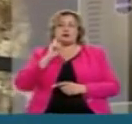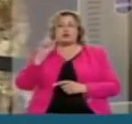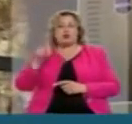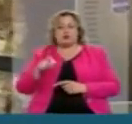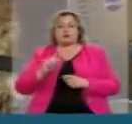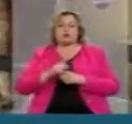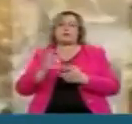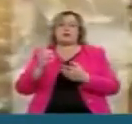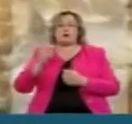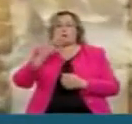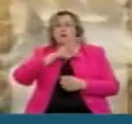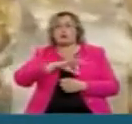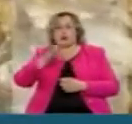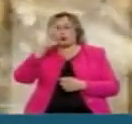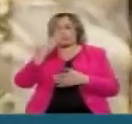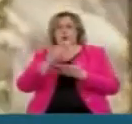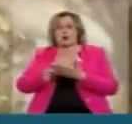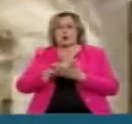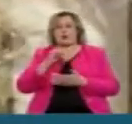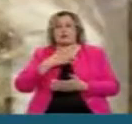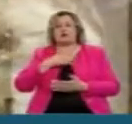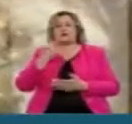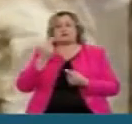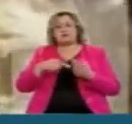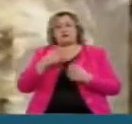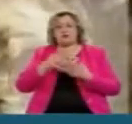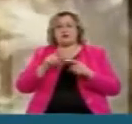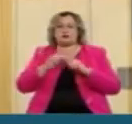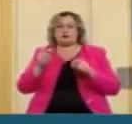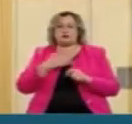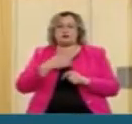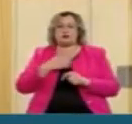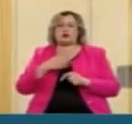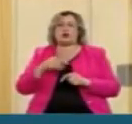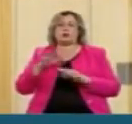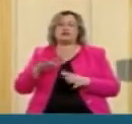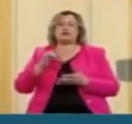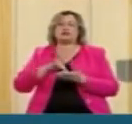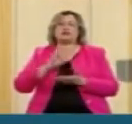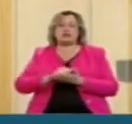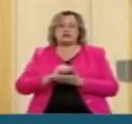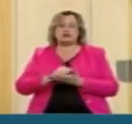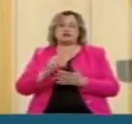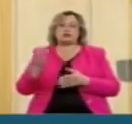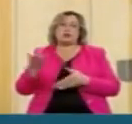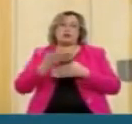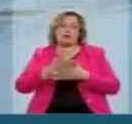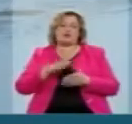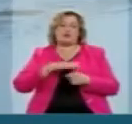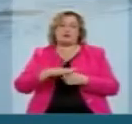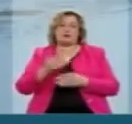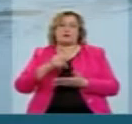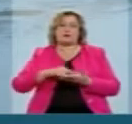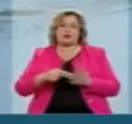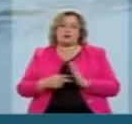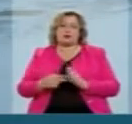айналысуды мақсат еткенін айтады. Іздегенге сұраған демекші, жоспарының жүзеге асуына жергілікті жұмыспен қамту орталығы мамандары көмектескен. Бүгінде Жасұлан